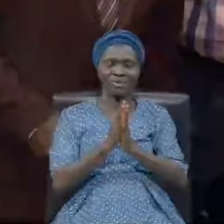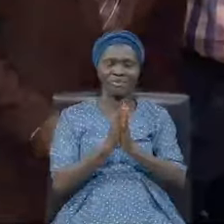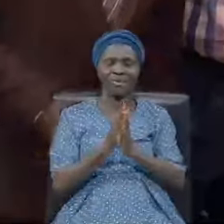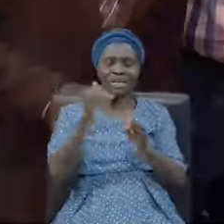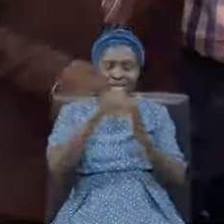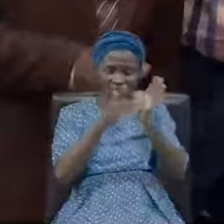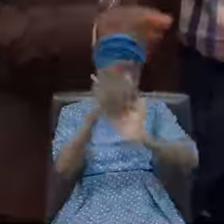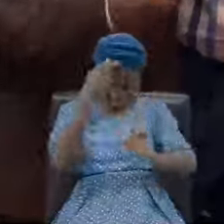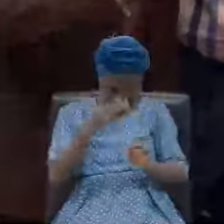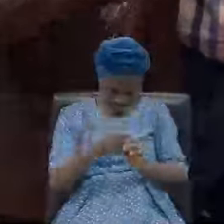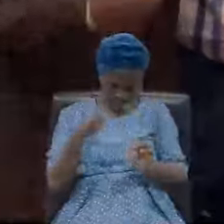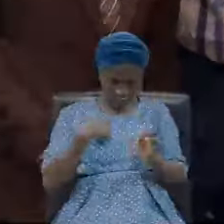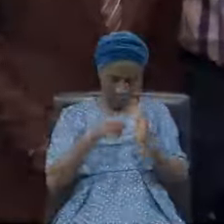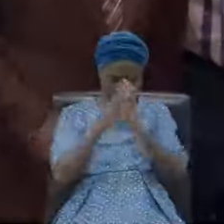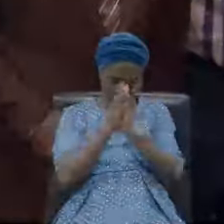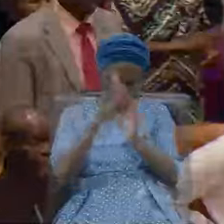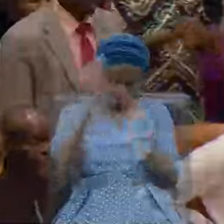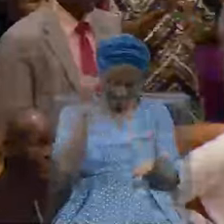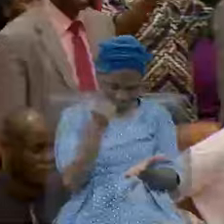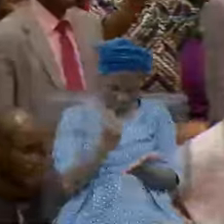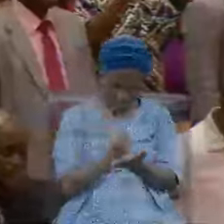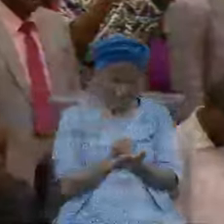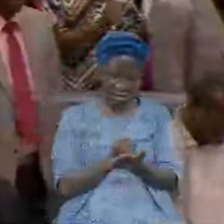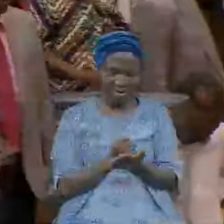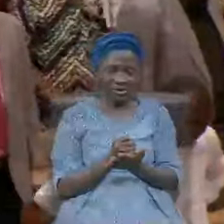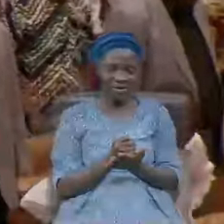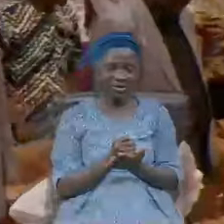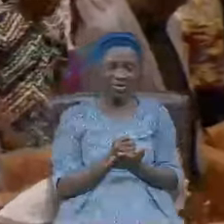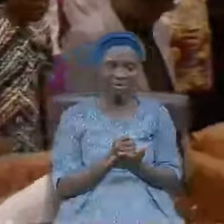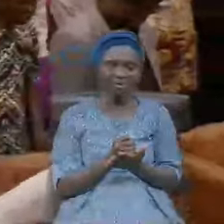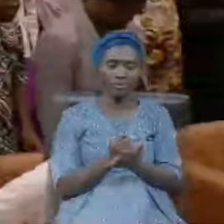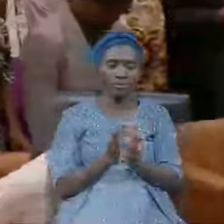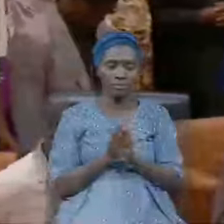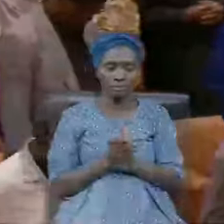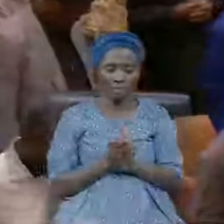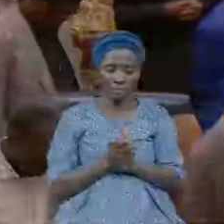Au nom de Jésus, nous prions.